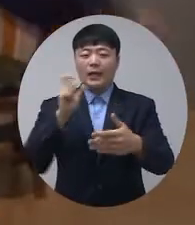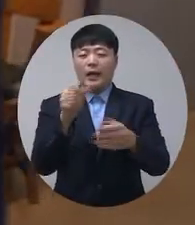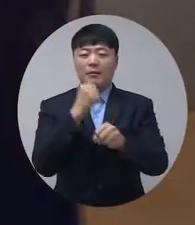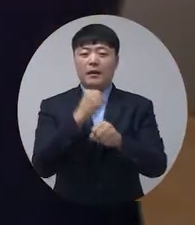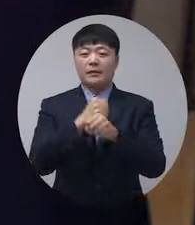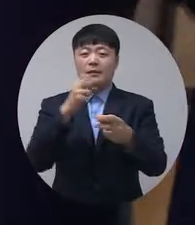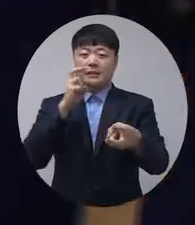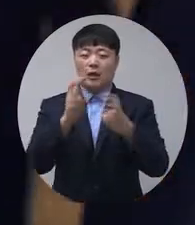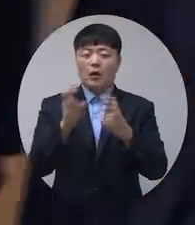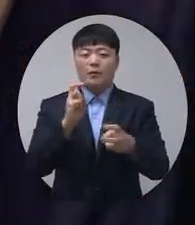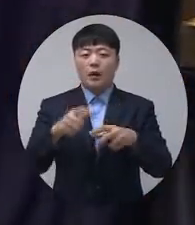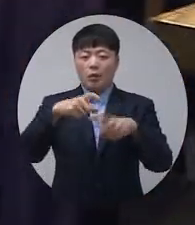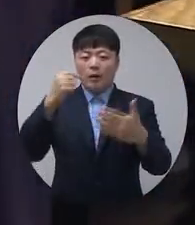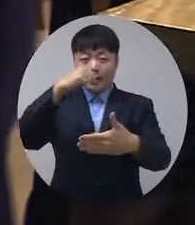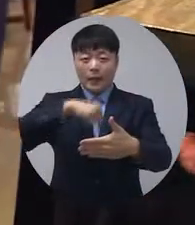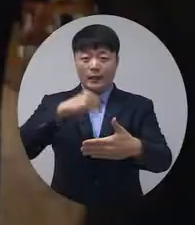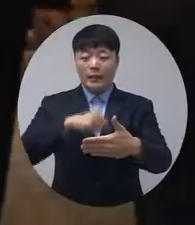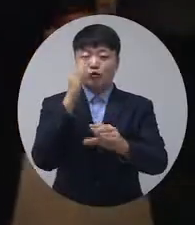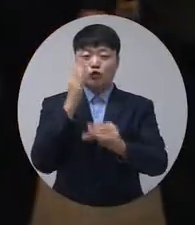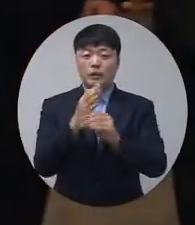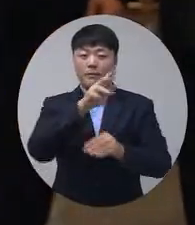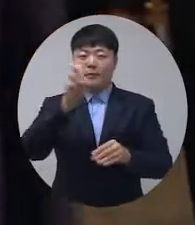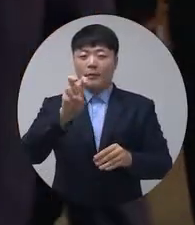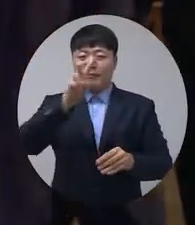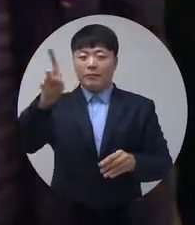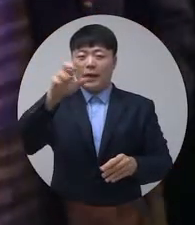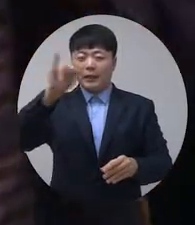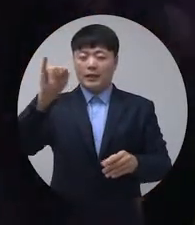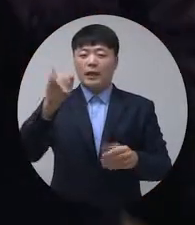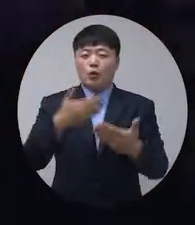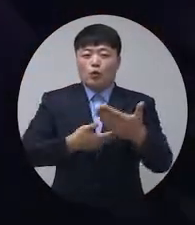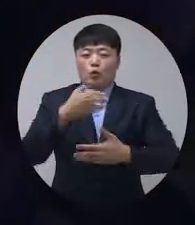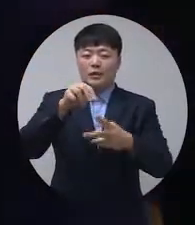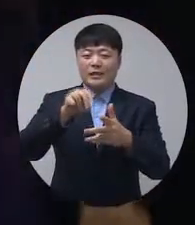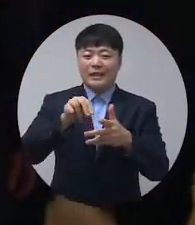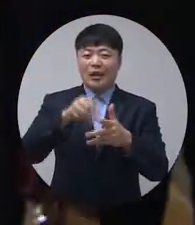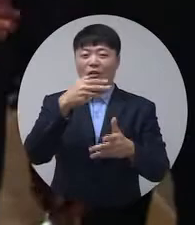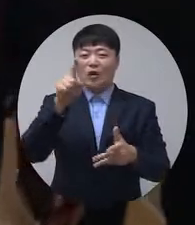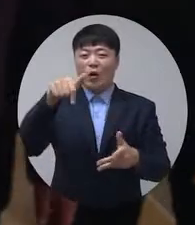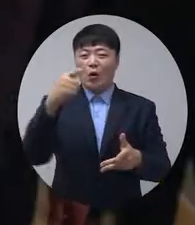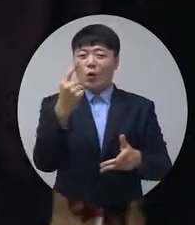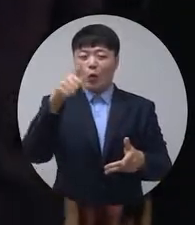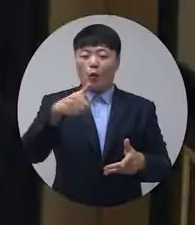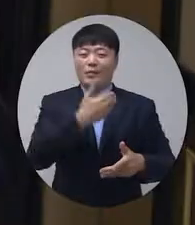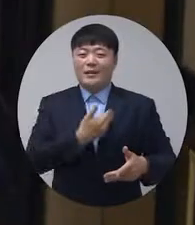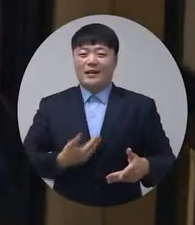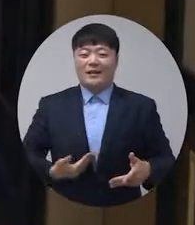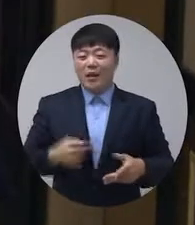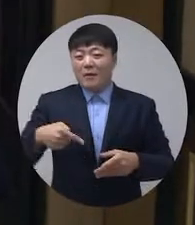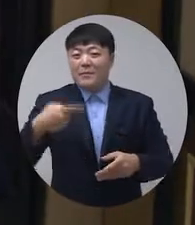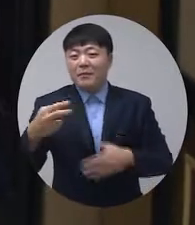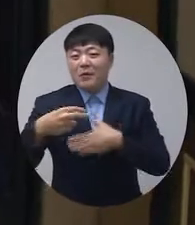왔습니다 번역 사회 중심이 되는 반말이 문화 교류 센터 는 더 꿍 면사무소 와 보건지소 옆에 위치해